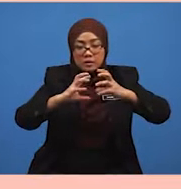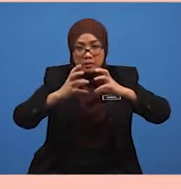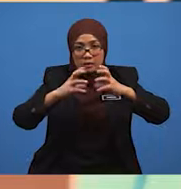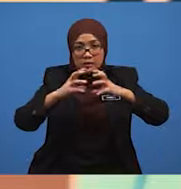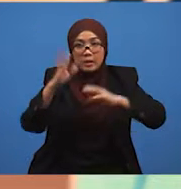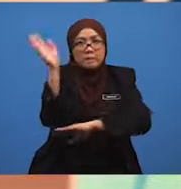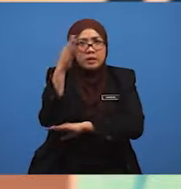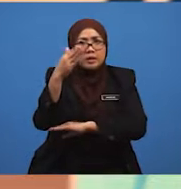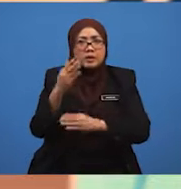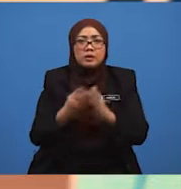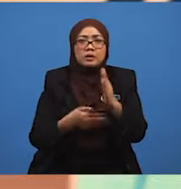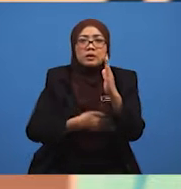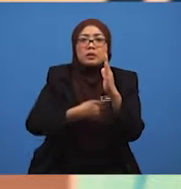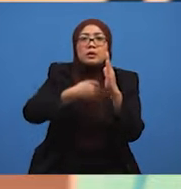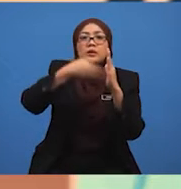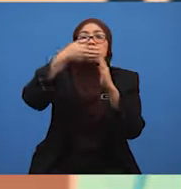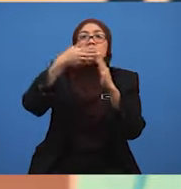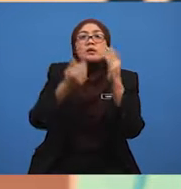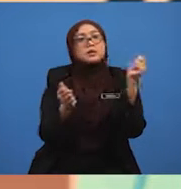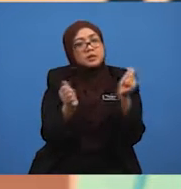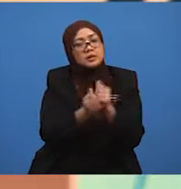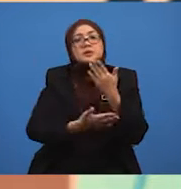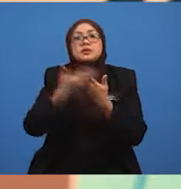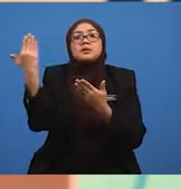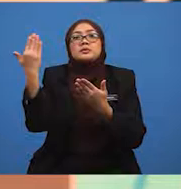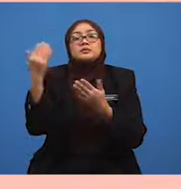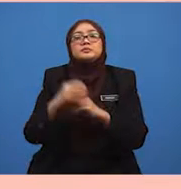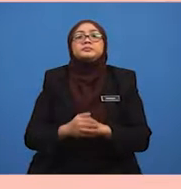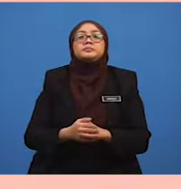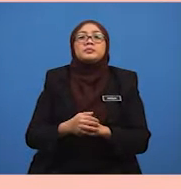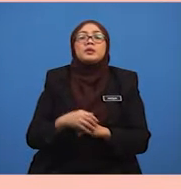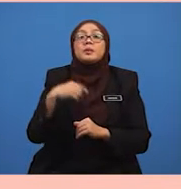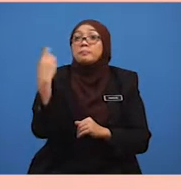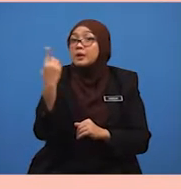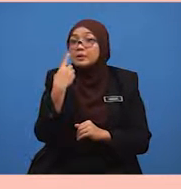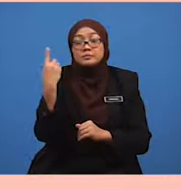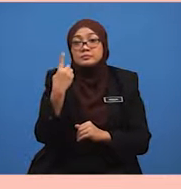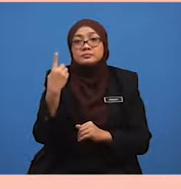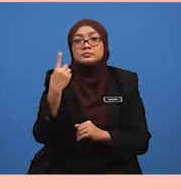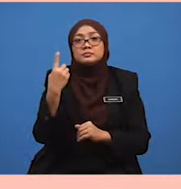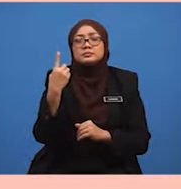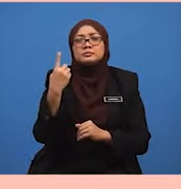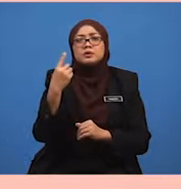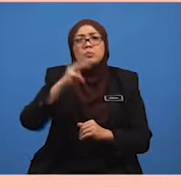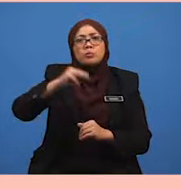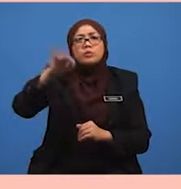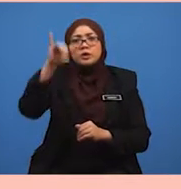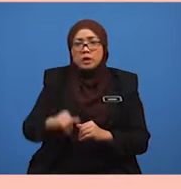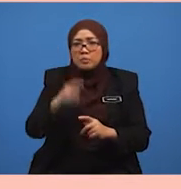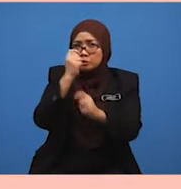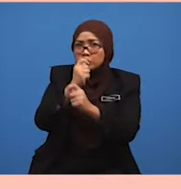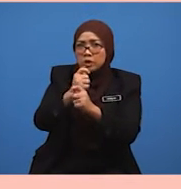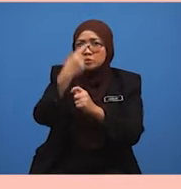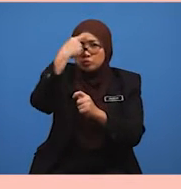senang. Murid-murid yang bertugas pada hari tersebut hanya perlu menarik tali